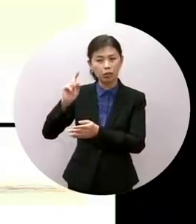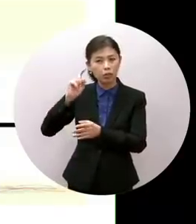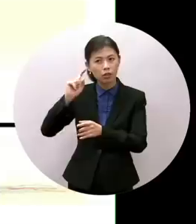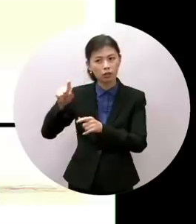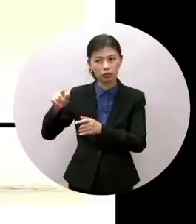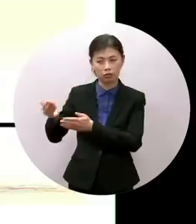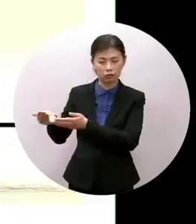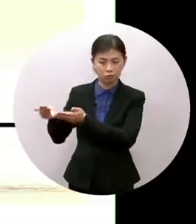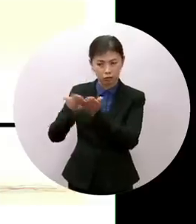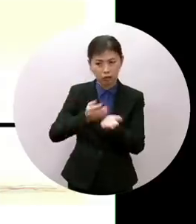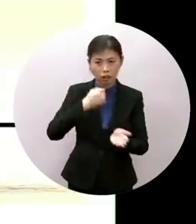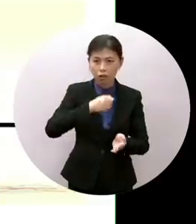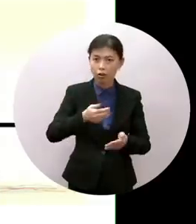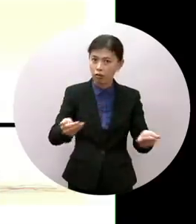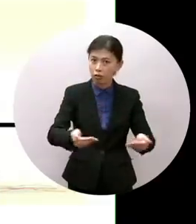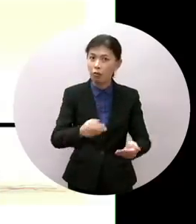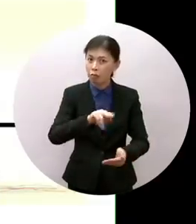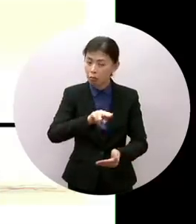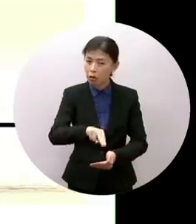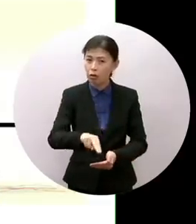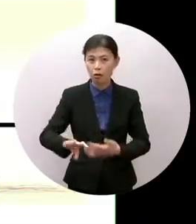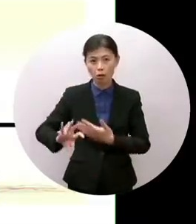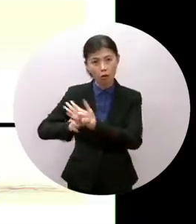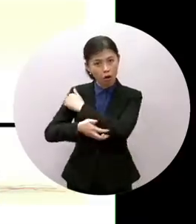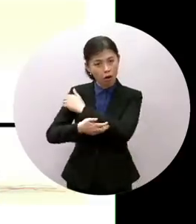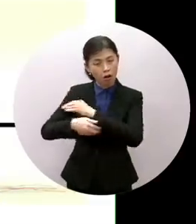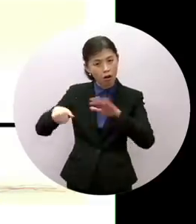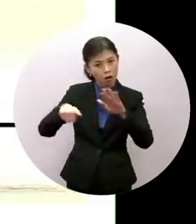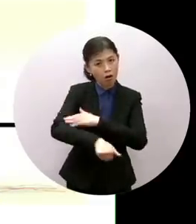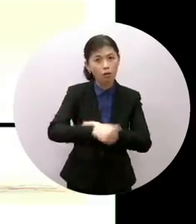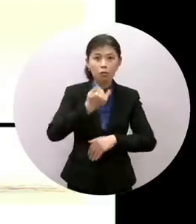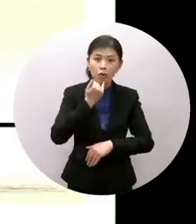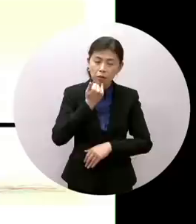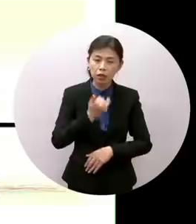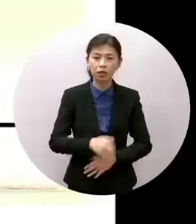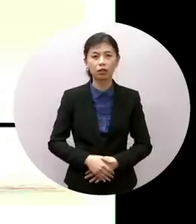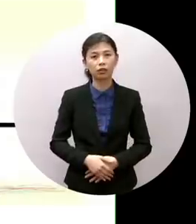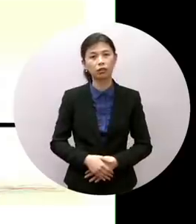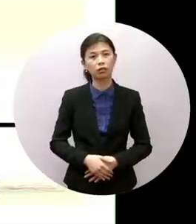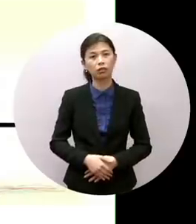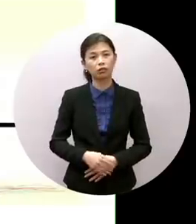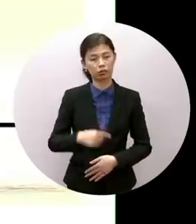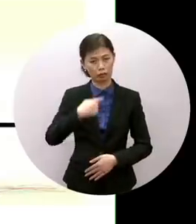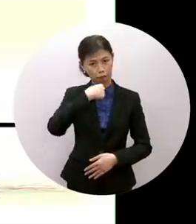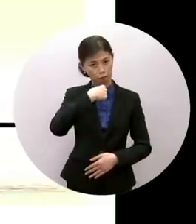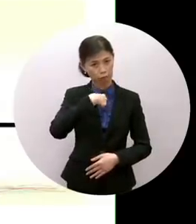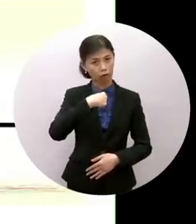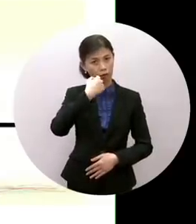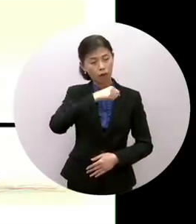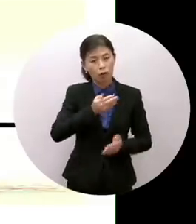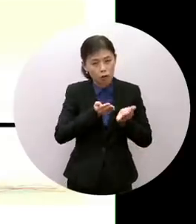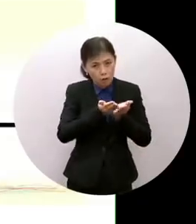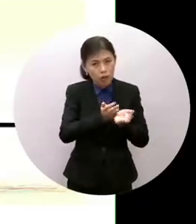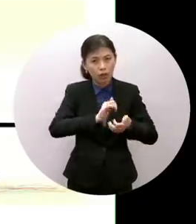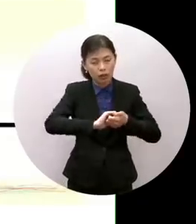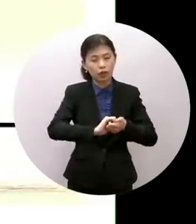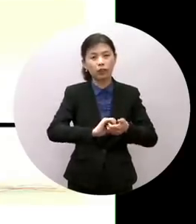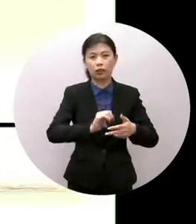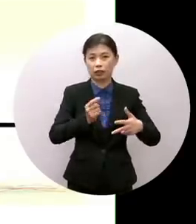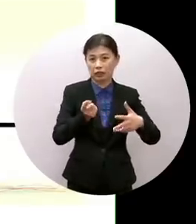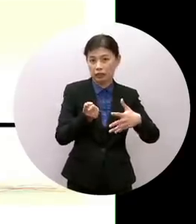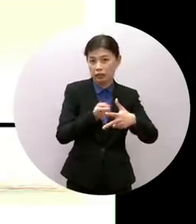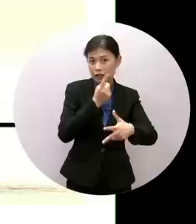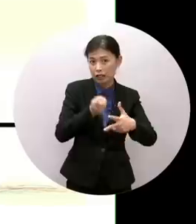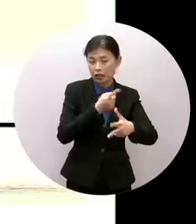们国内来施工哦，甚至可以用外劳，哎，可以用外劳。那我们的船呢？我们一定要甲级船员至